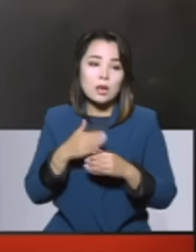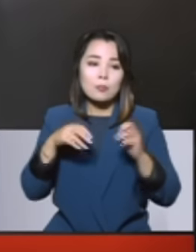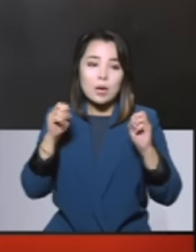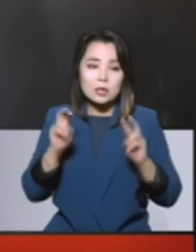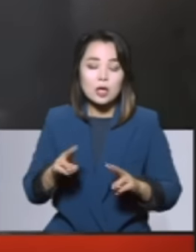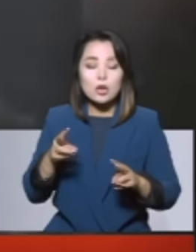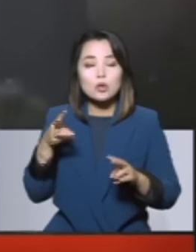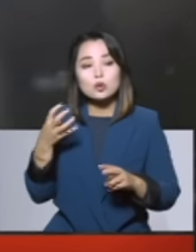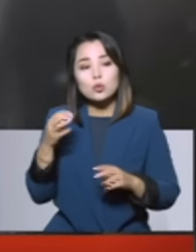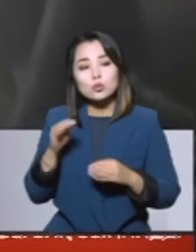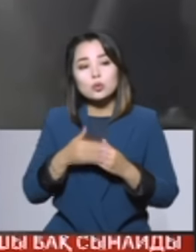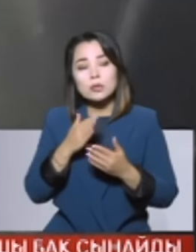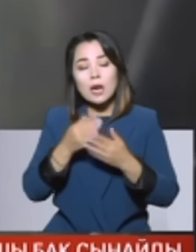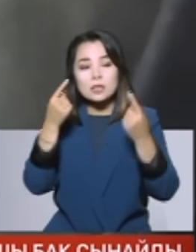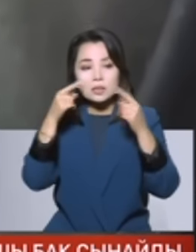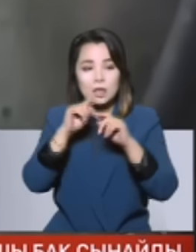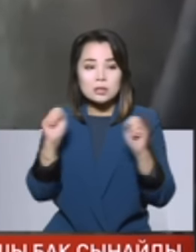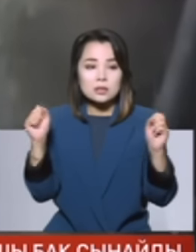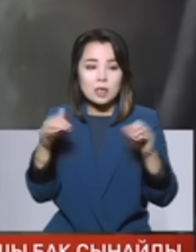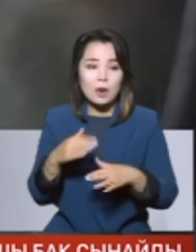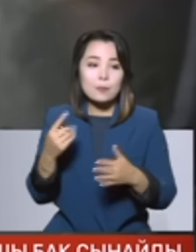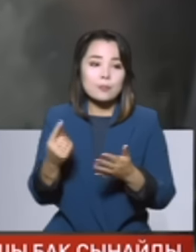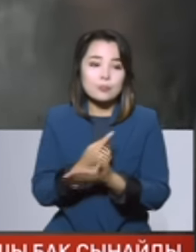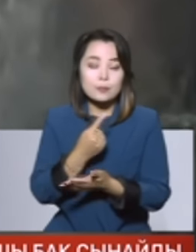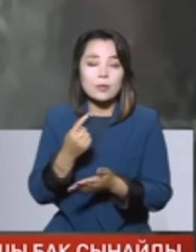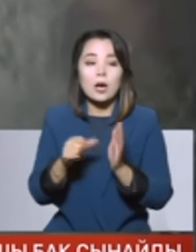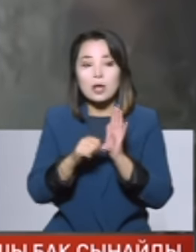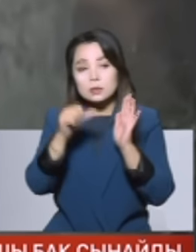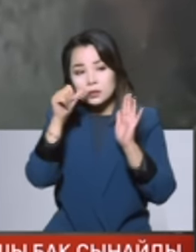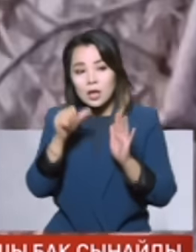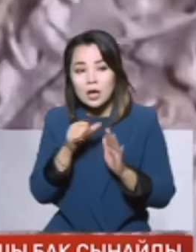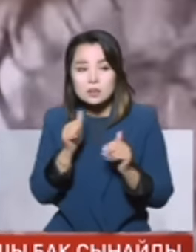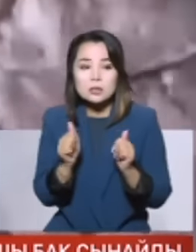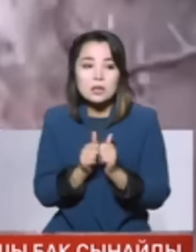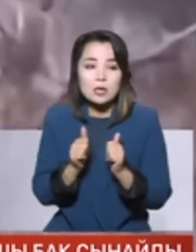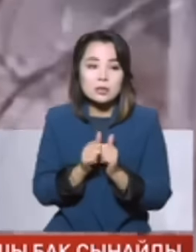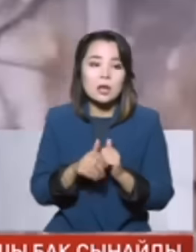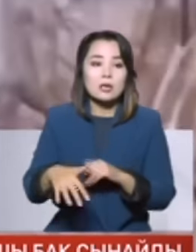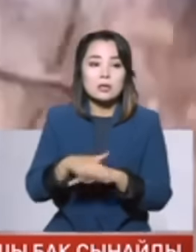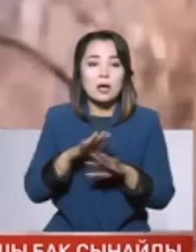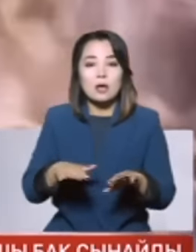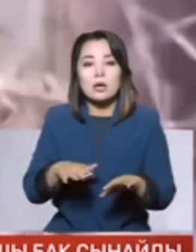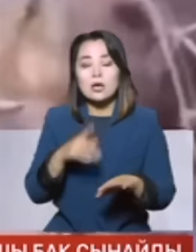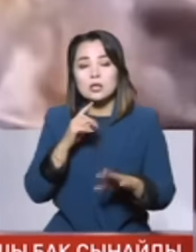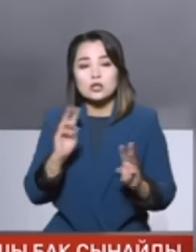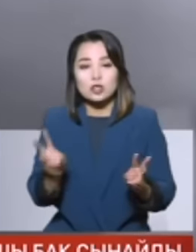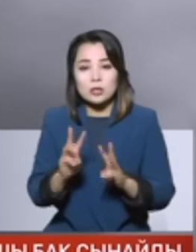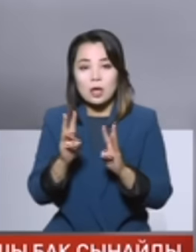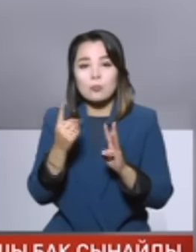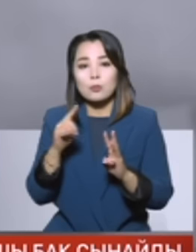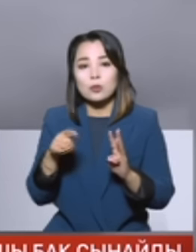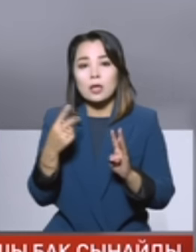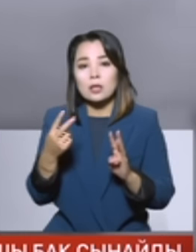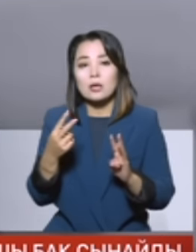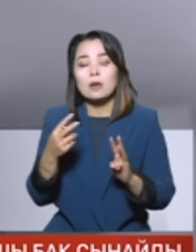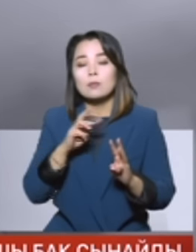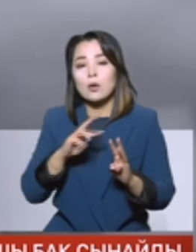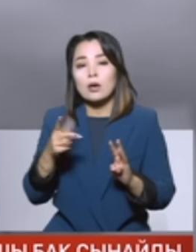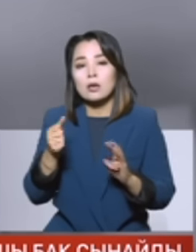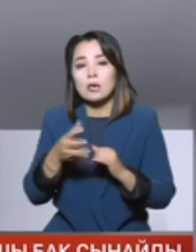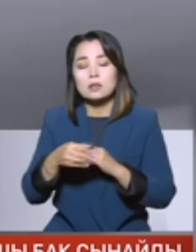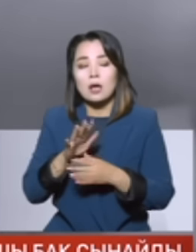жуық техника жұмылдырылды. Осы жылдың алғашқы 6 айында іргелес елде қызыл жалыннан 1,2 миллион гектар жер